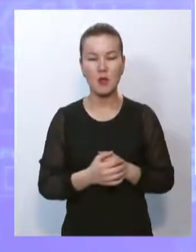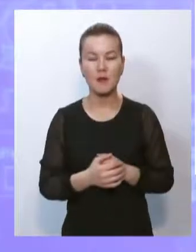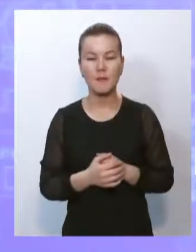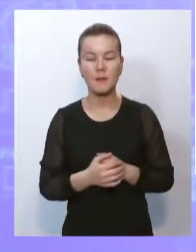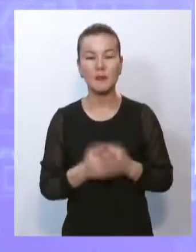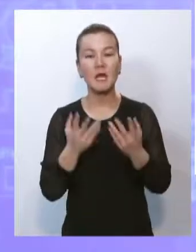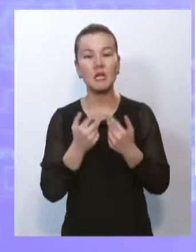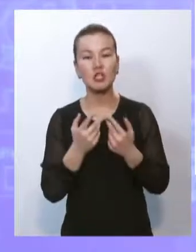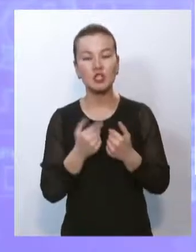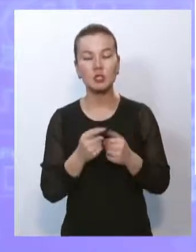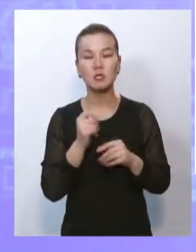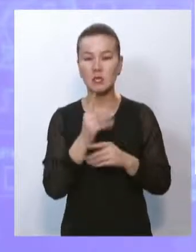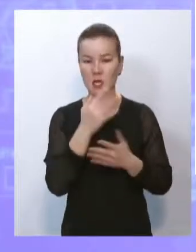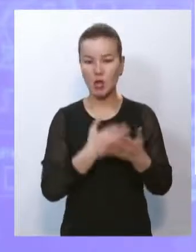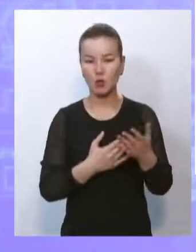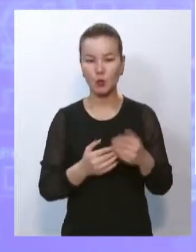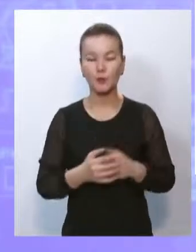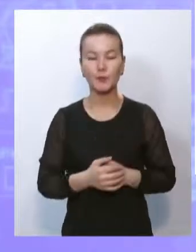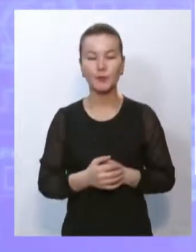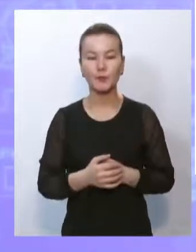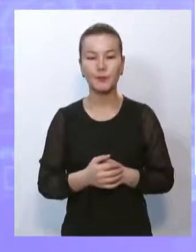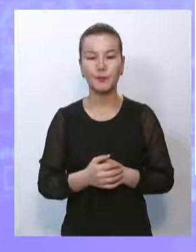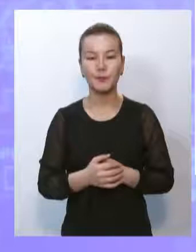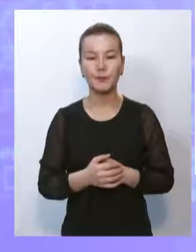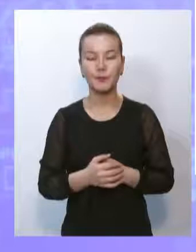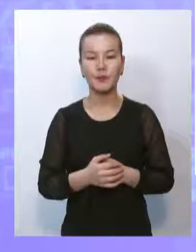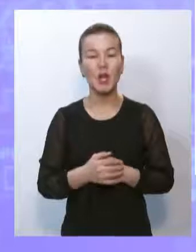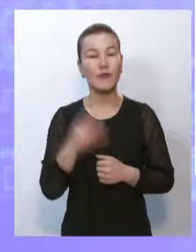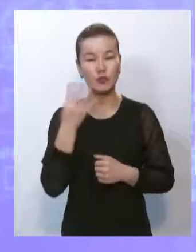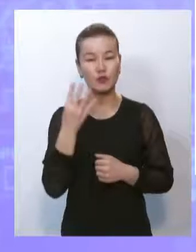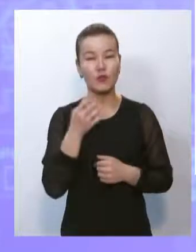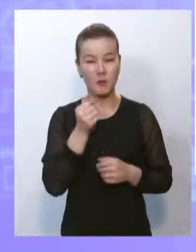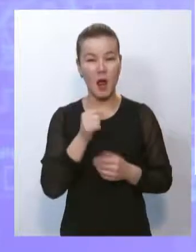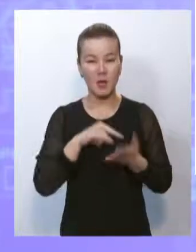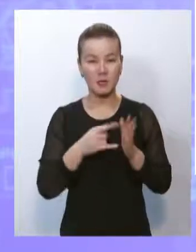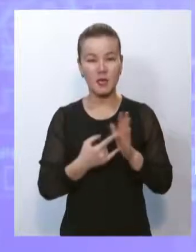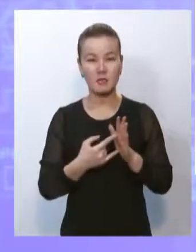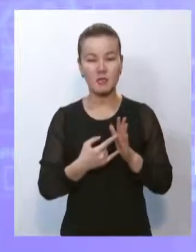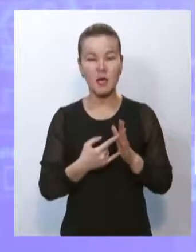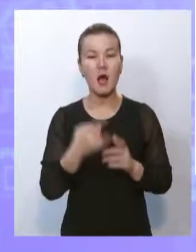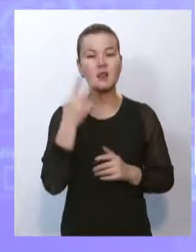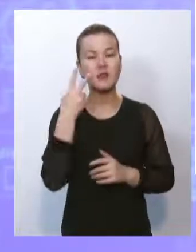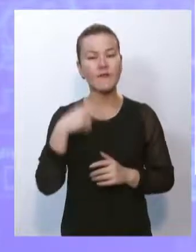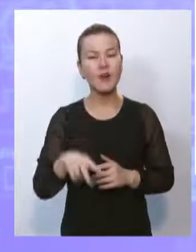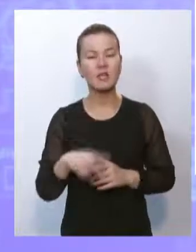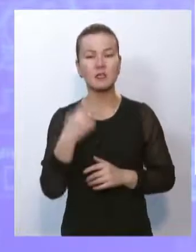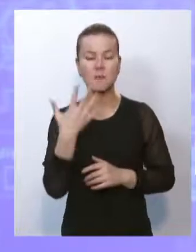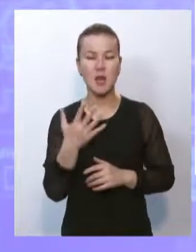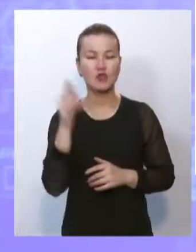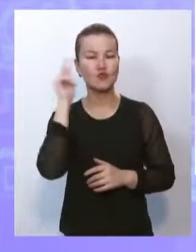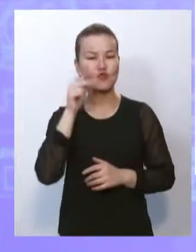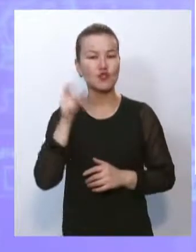решите задачу в 4 а классе 25